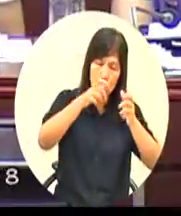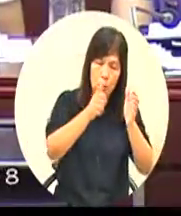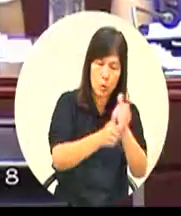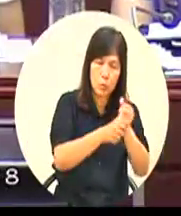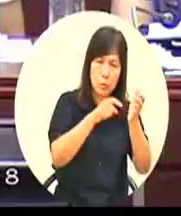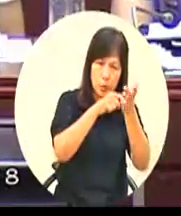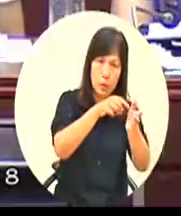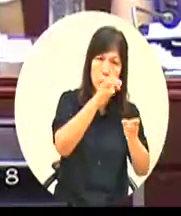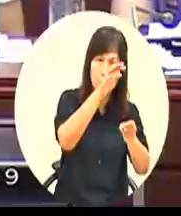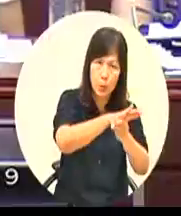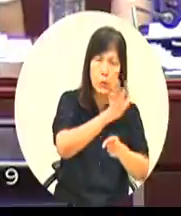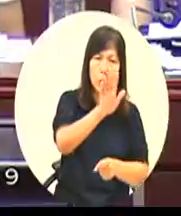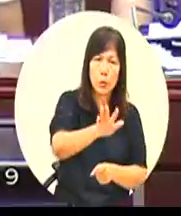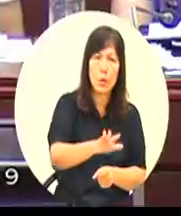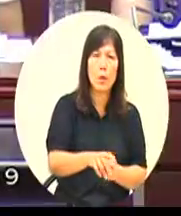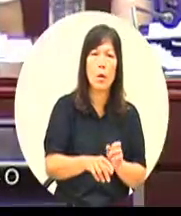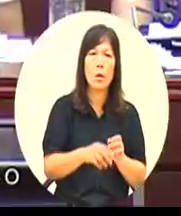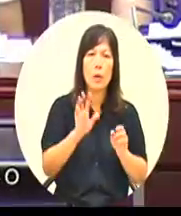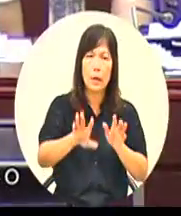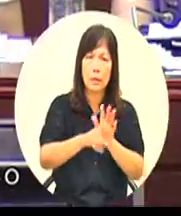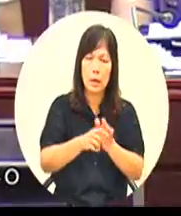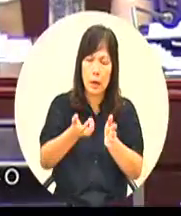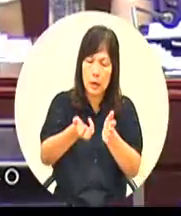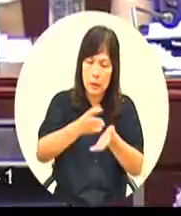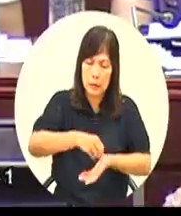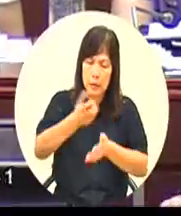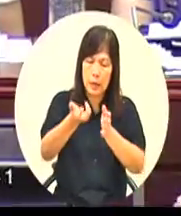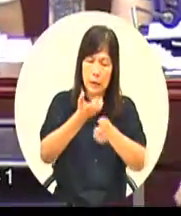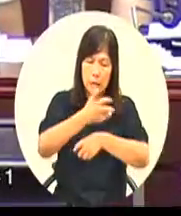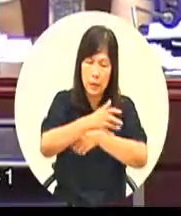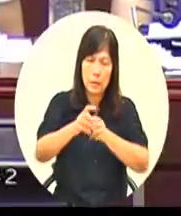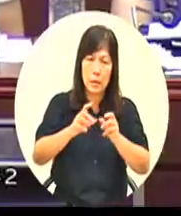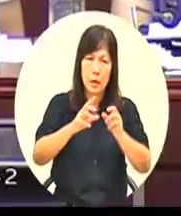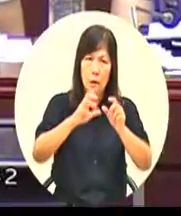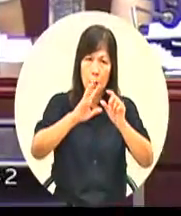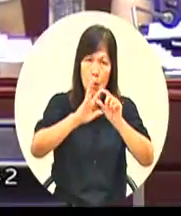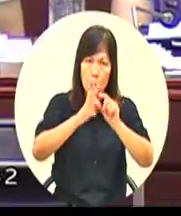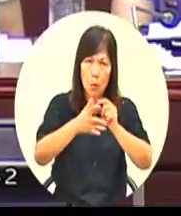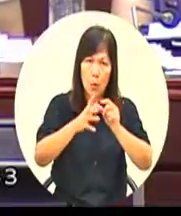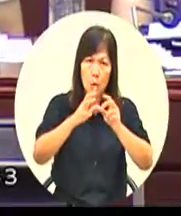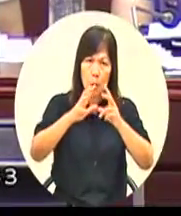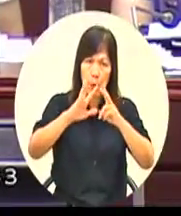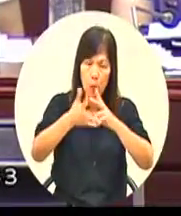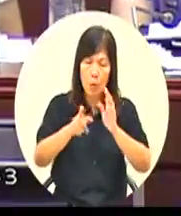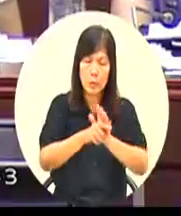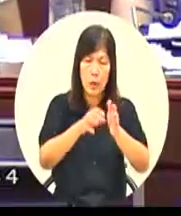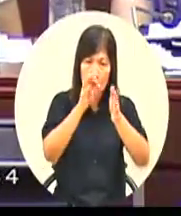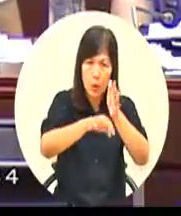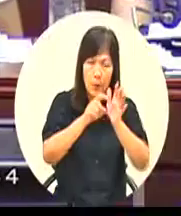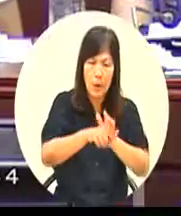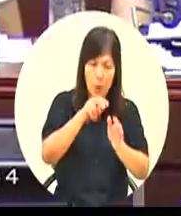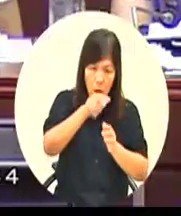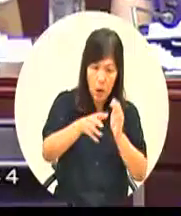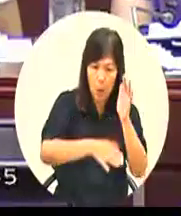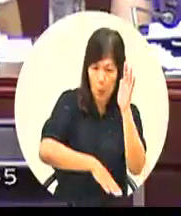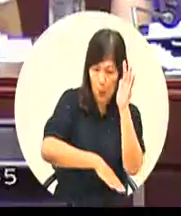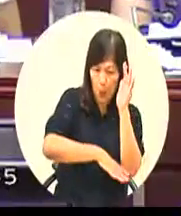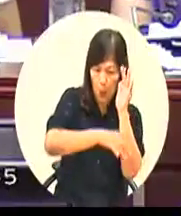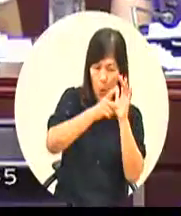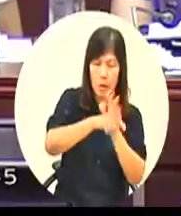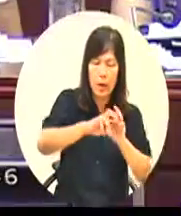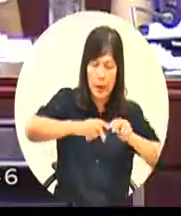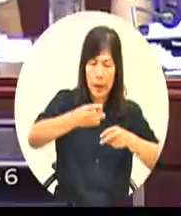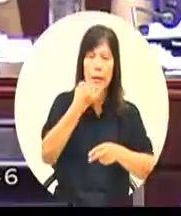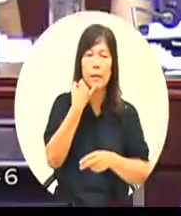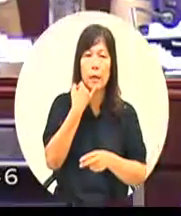费，那有提到这个前镇国小篮球场，你说你路过看到它的积水状态呢，希望能够获得改善、